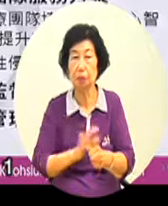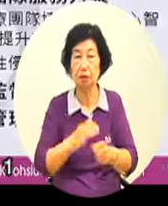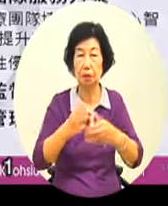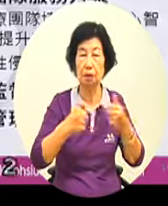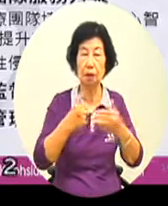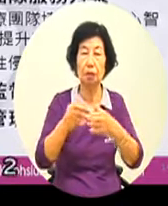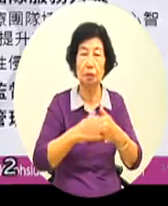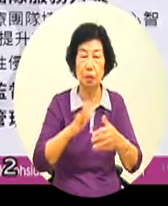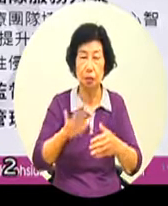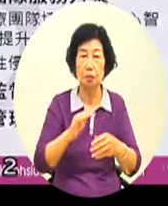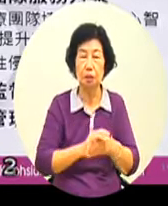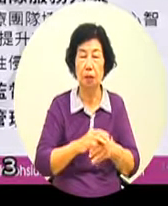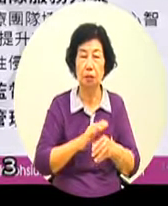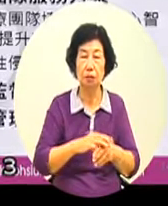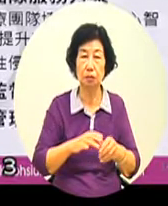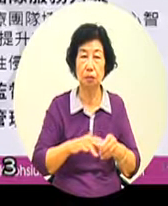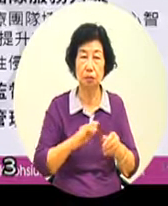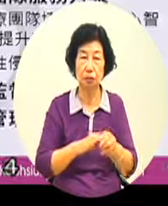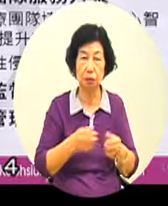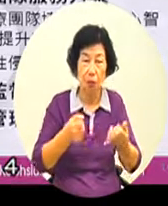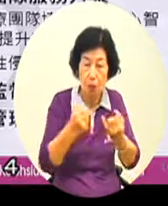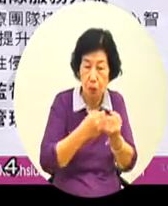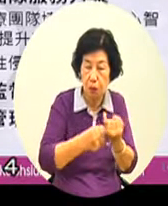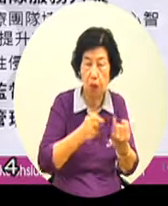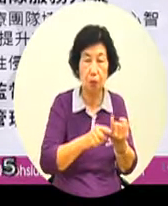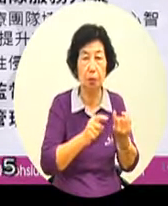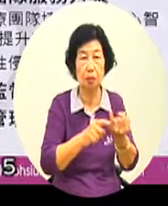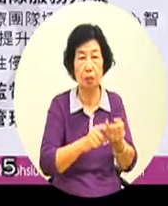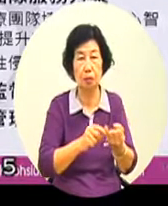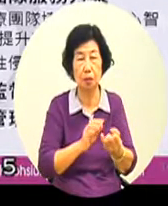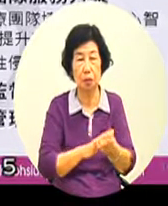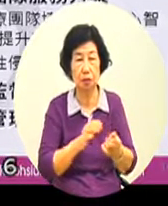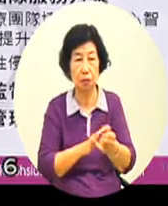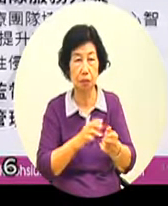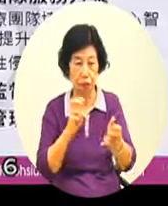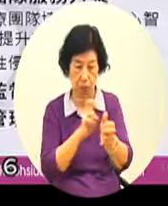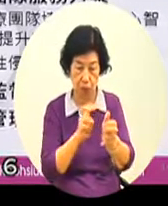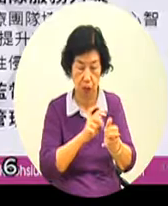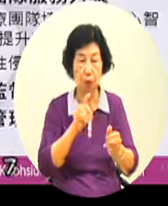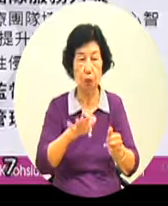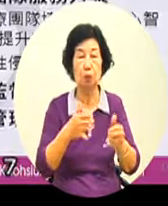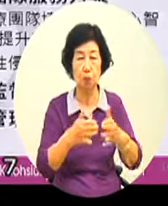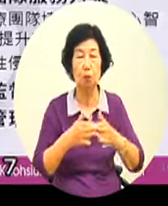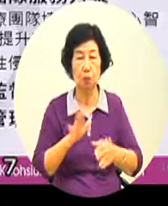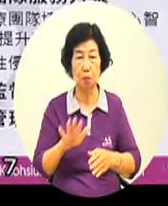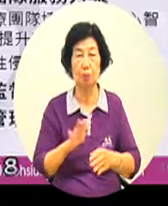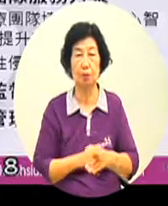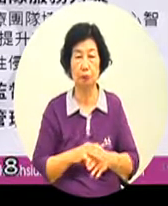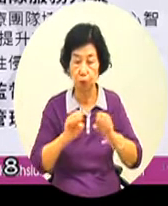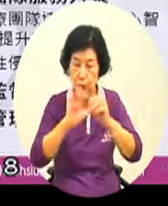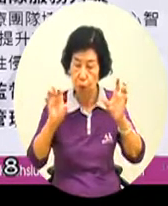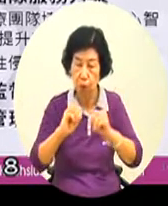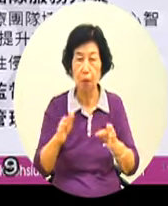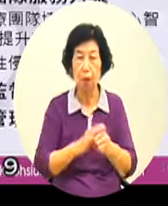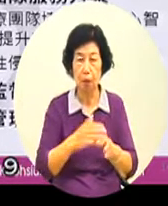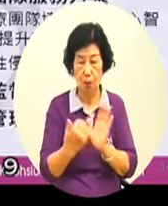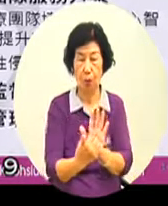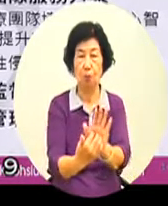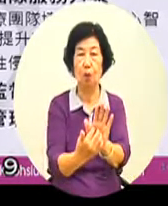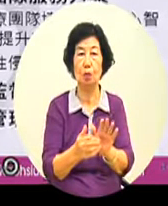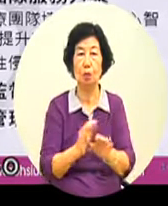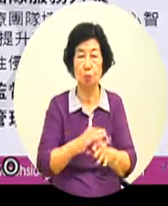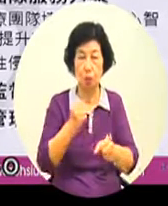也有针对加害人有在社区的一些监督的一个机制，还有各种的一些宣导防治的一些